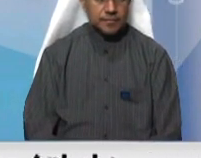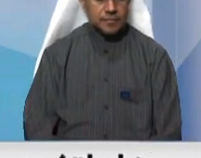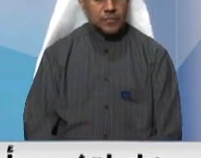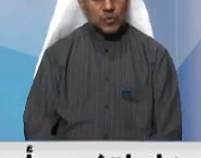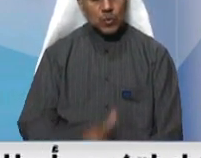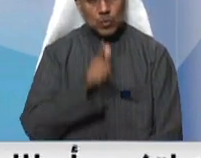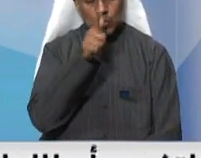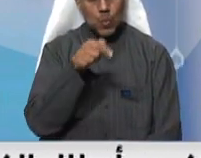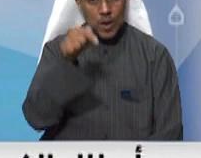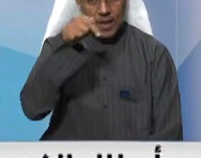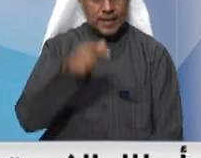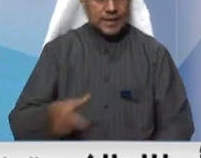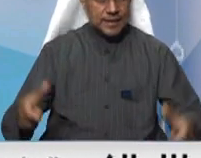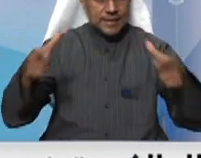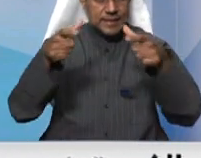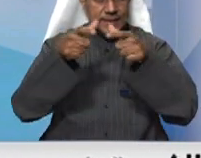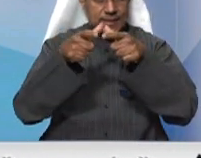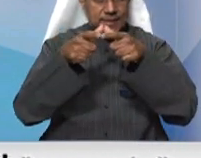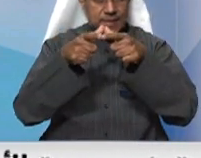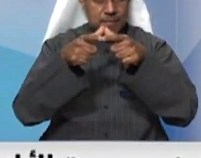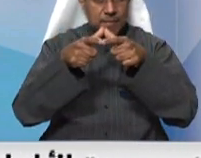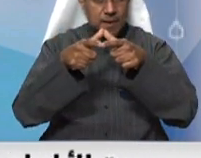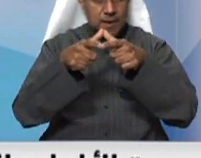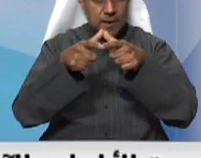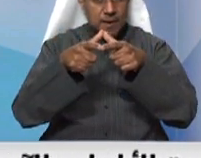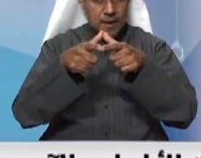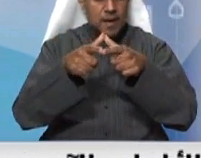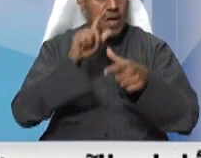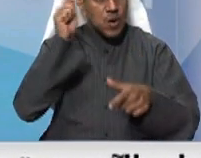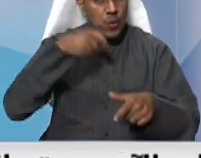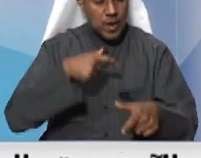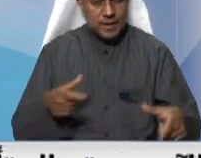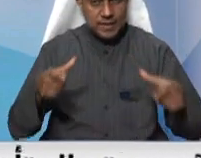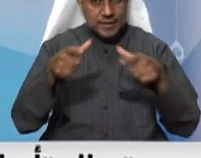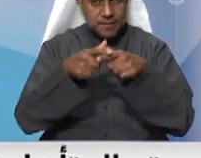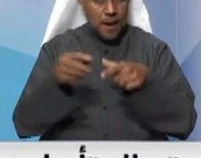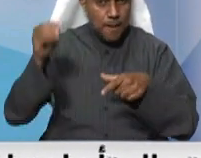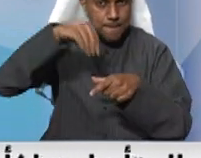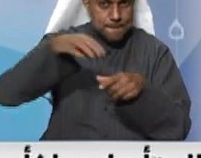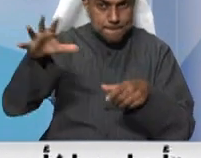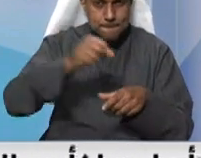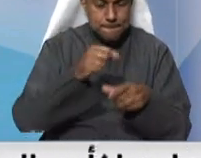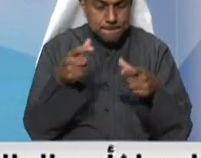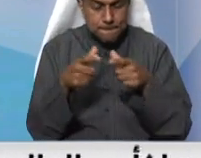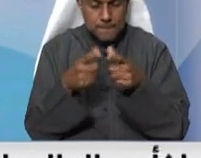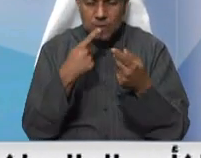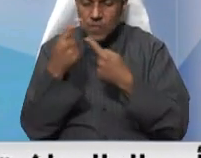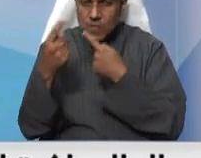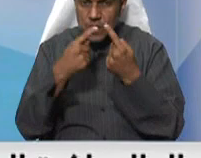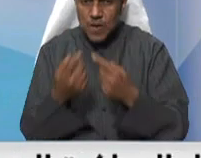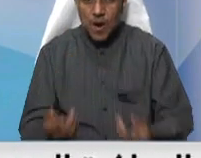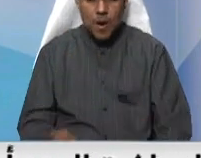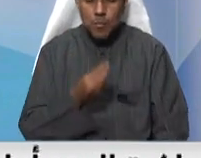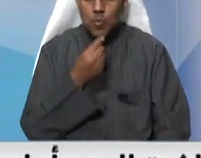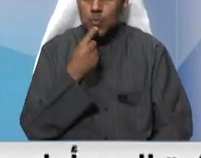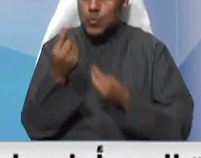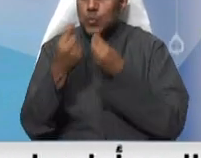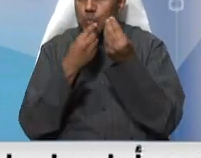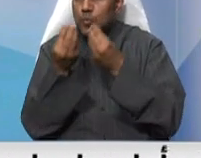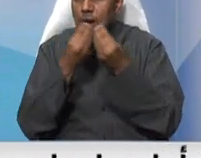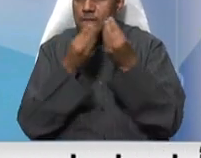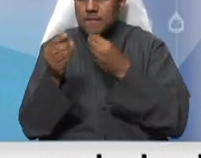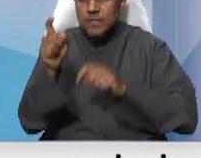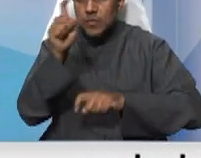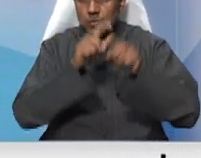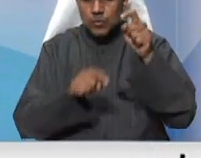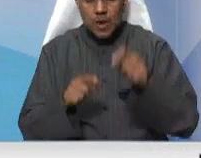سيناقش بشكل مباشر زيادة الدعم لأوكرانيا. الأمين العام لحلف الناتو قال أن الدعم الأطلسي لأوكرانيا يحدث